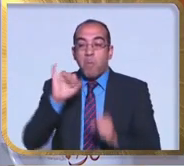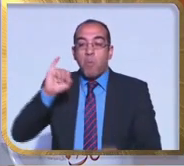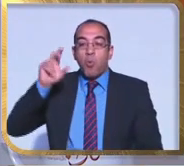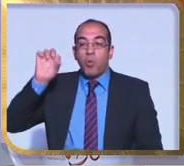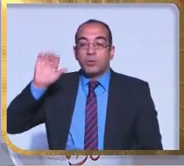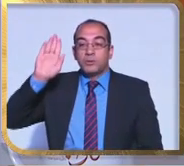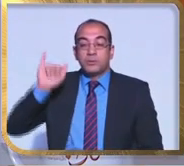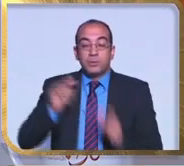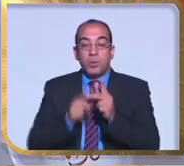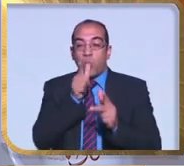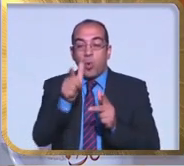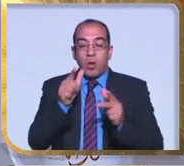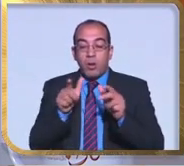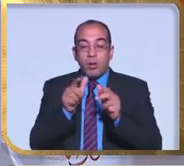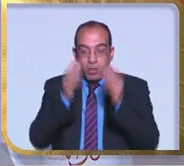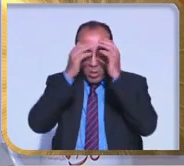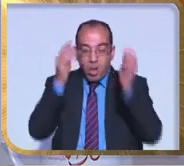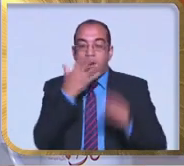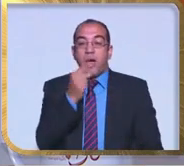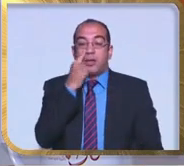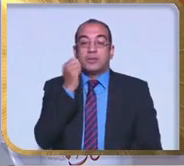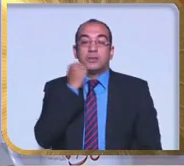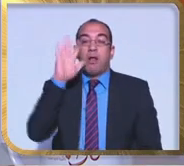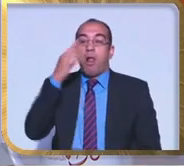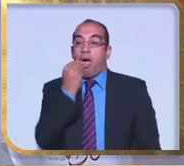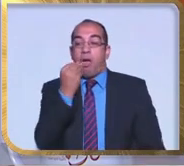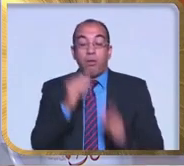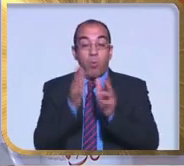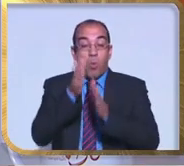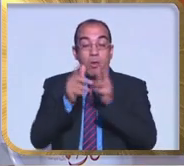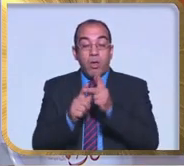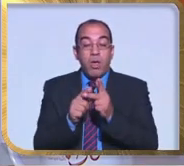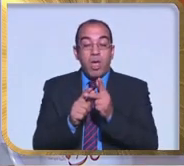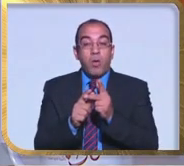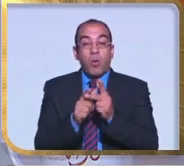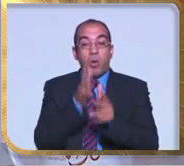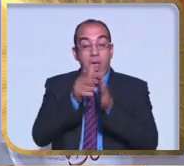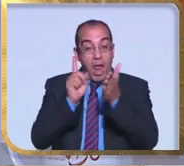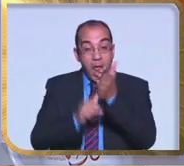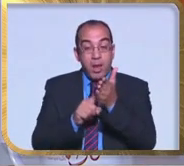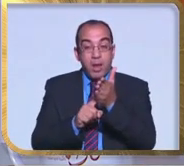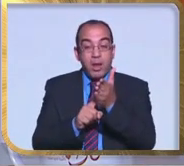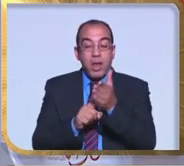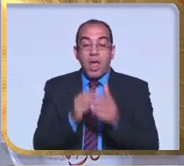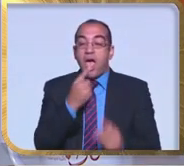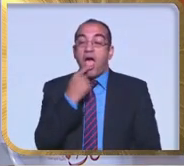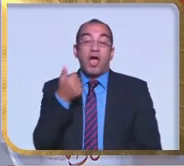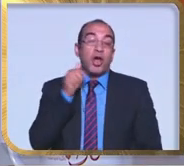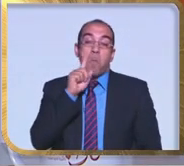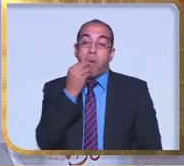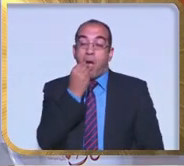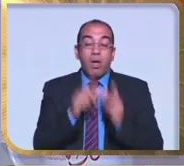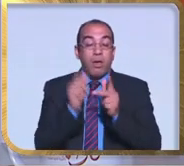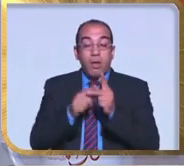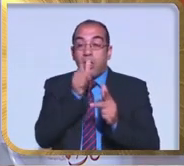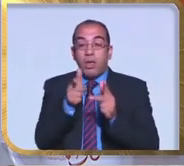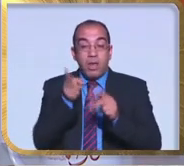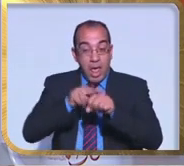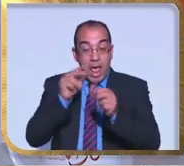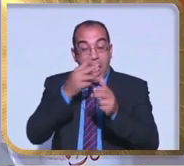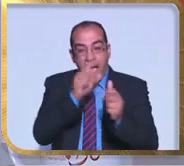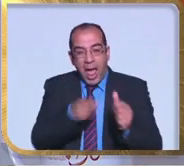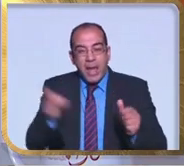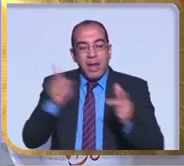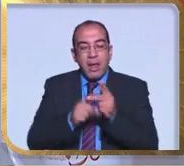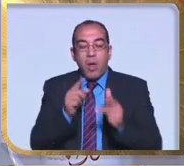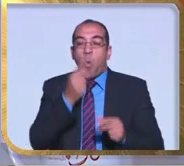قال أخبرنا حنظلة ابن أبي سفيان عن عكرمة بن خالد عن ابن